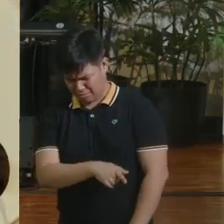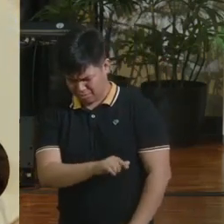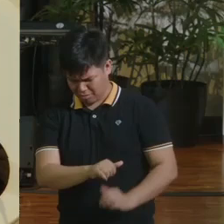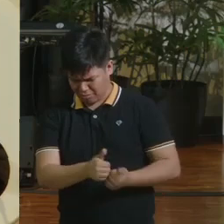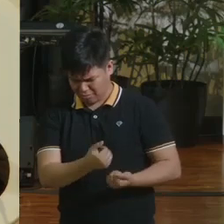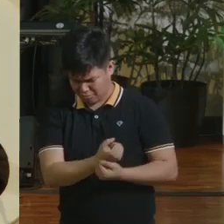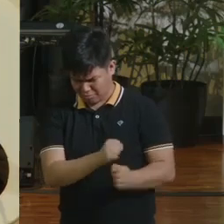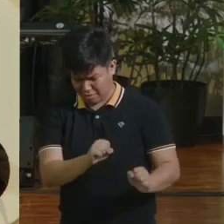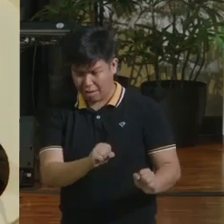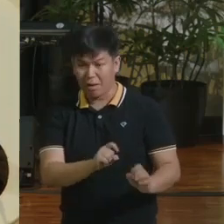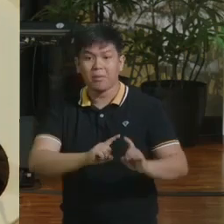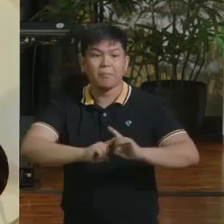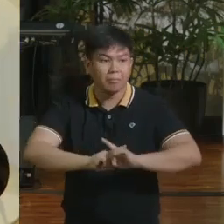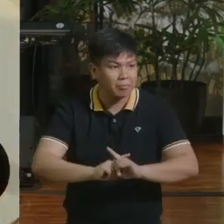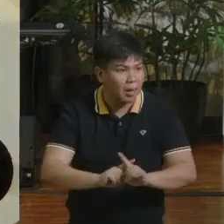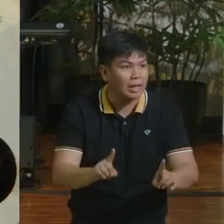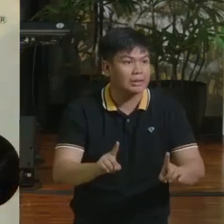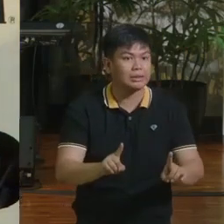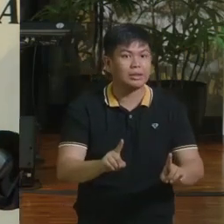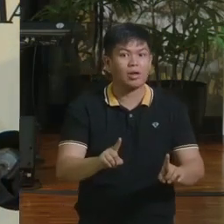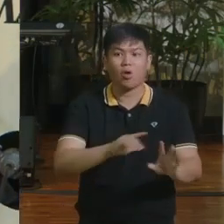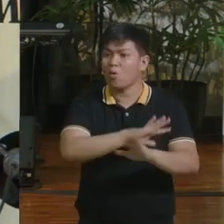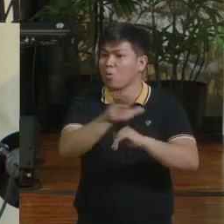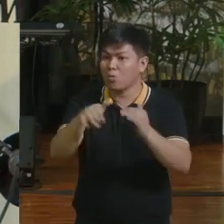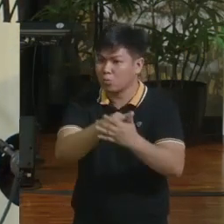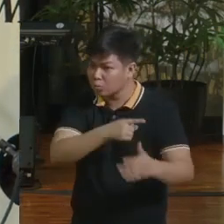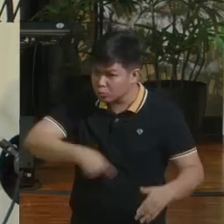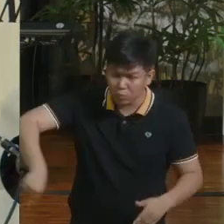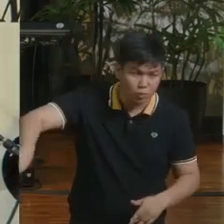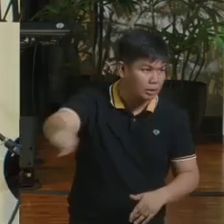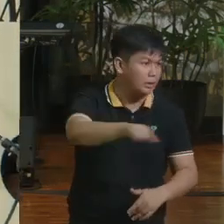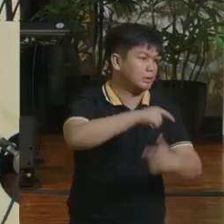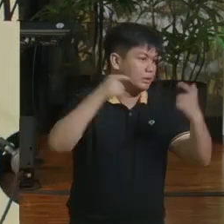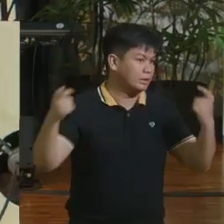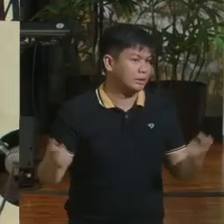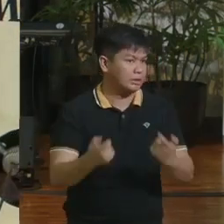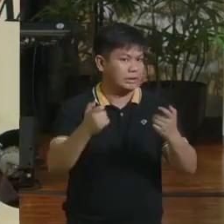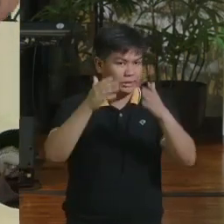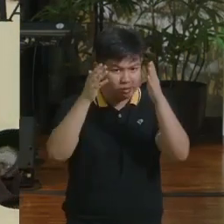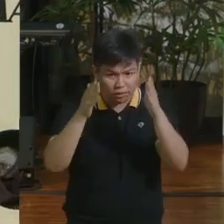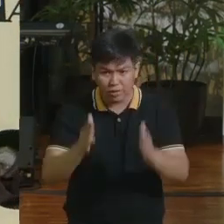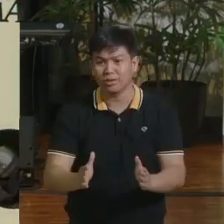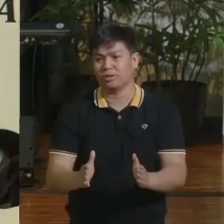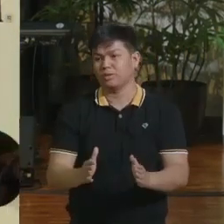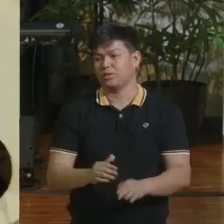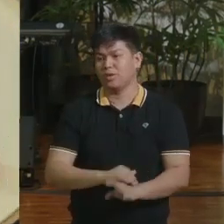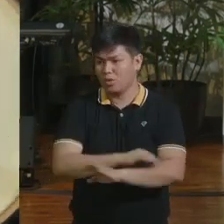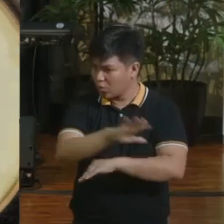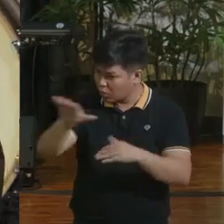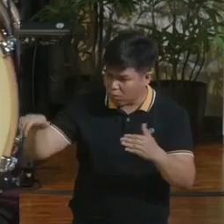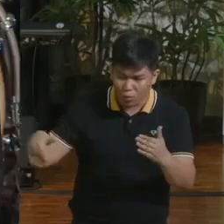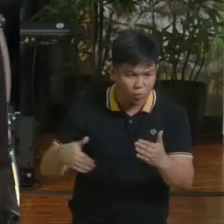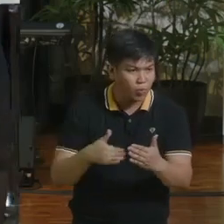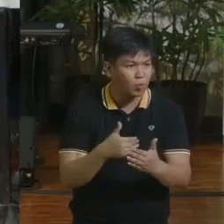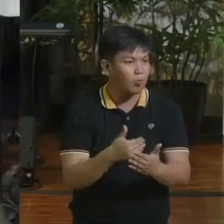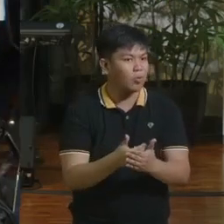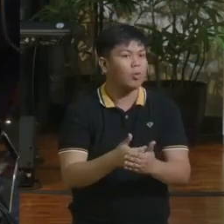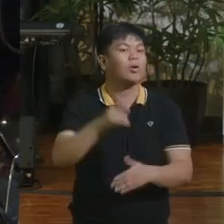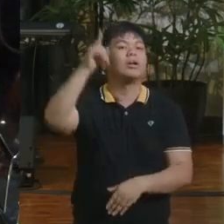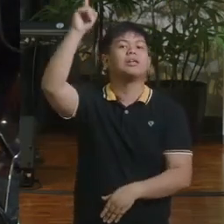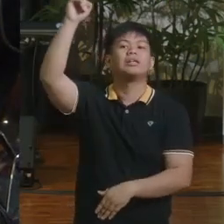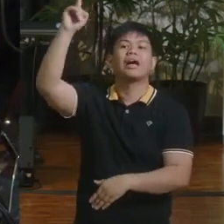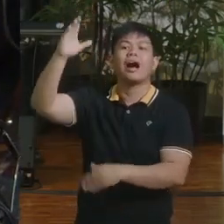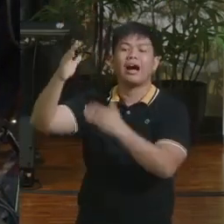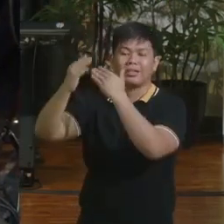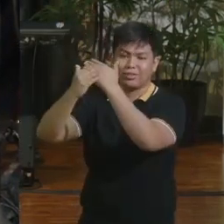Pero ang lahat, tayo, na nananalig kay Kristo, tayong lahat ay called by His